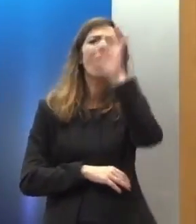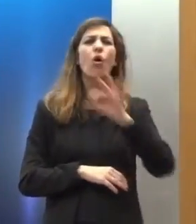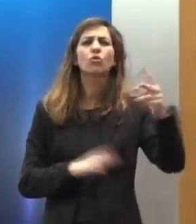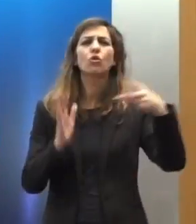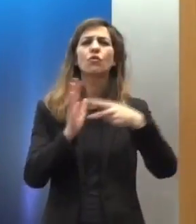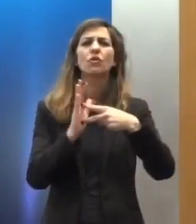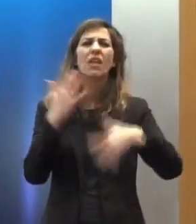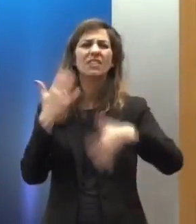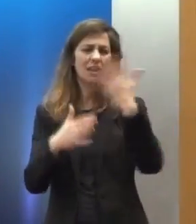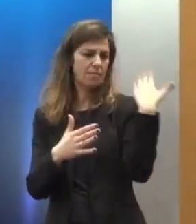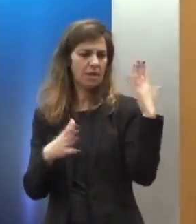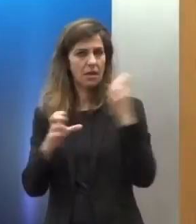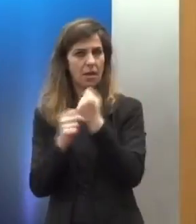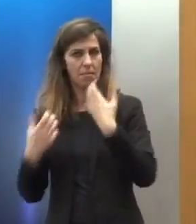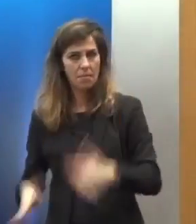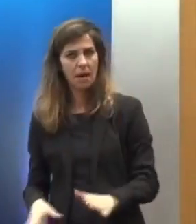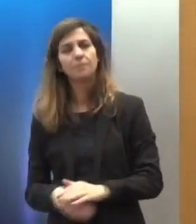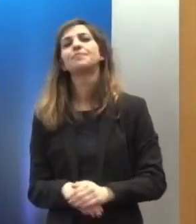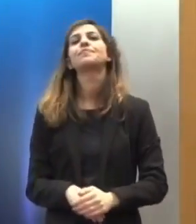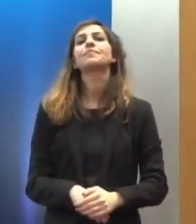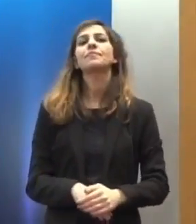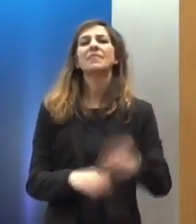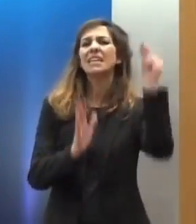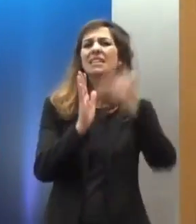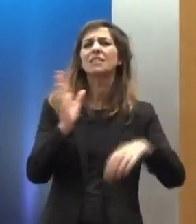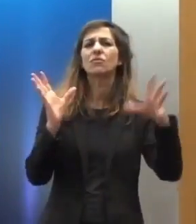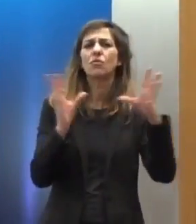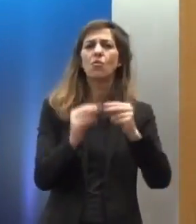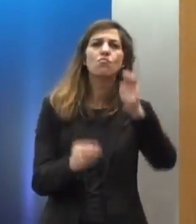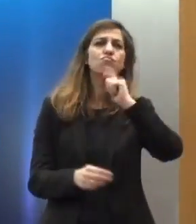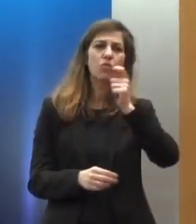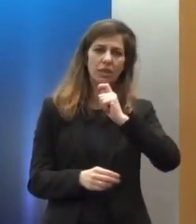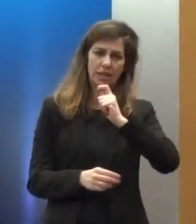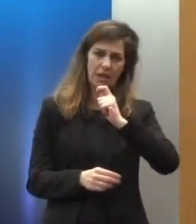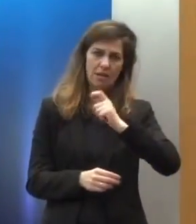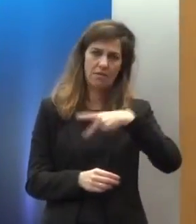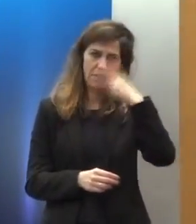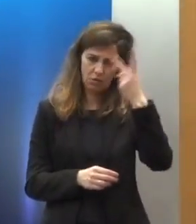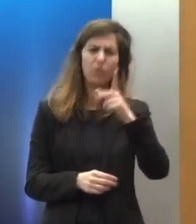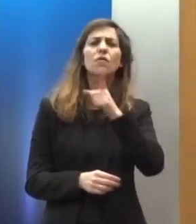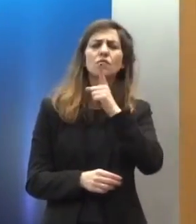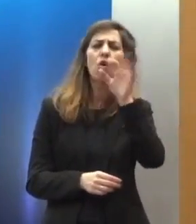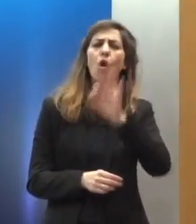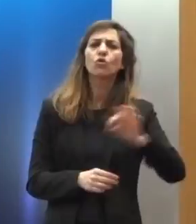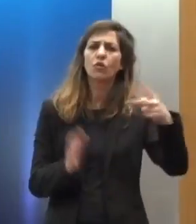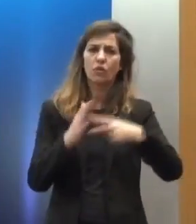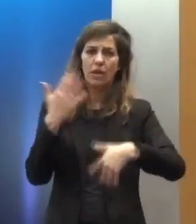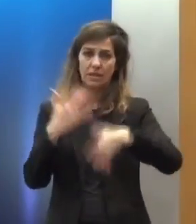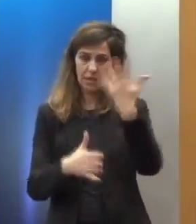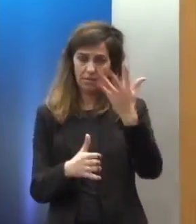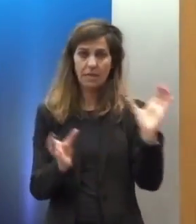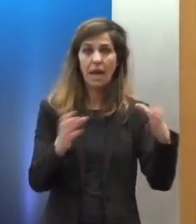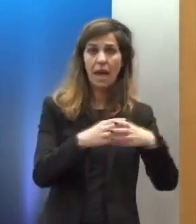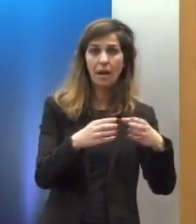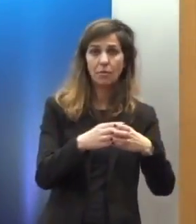της Επιτροπής του Διεθνούς Συμφώνου για τα Ατομικά και Πολιτικά Δικαιώματα τον Οκτώβριο επίσης του 2015, της Επιτροπής για